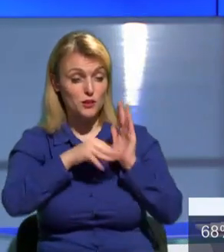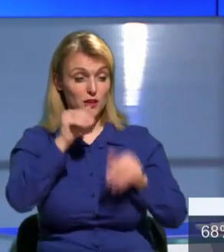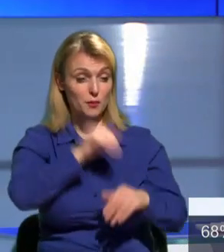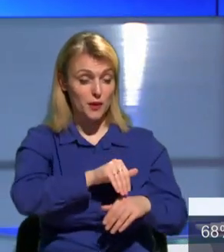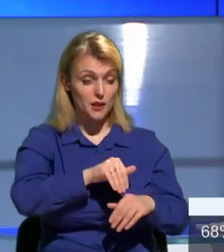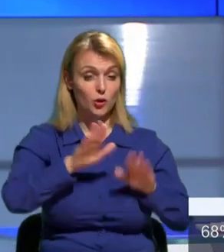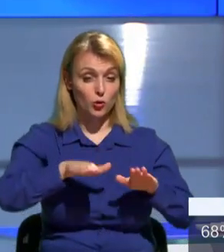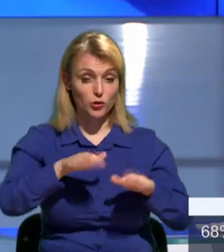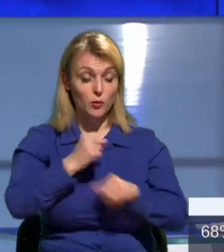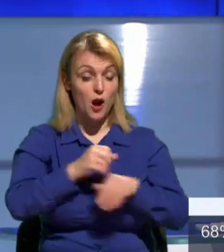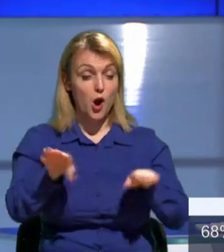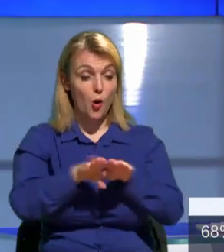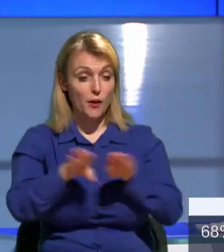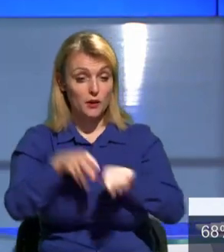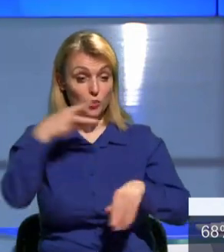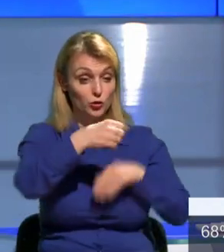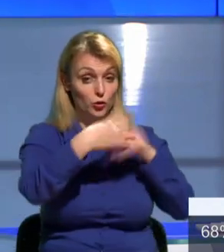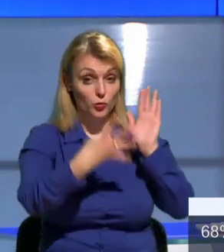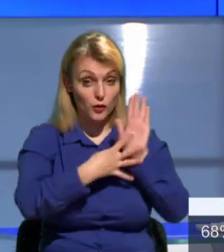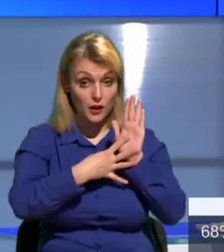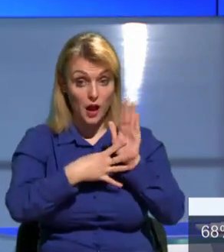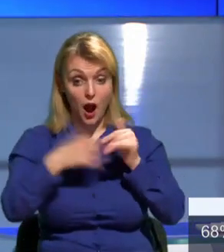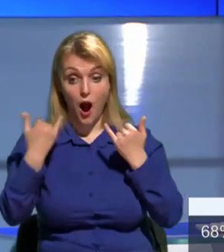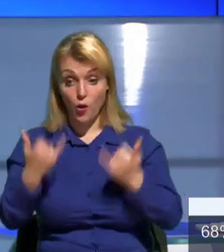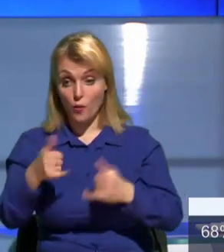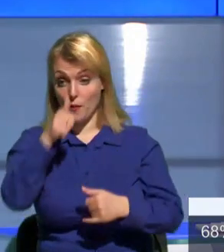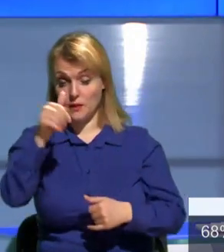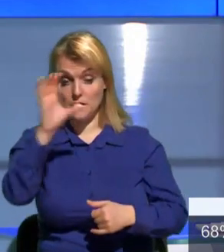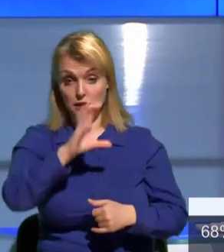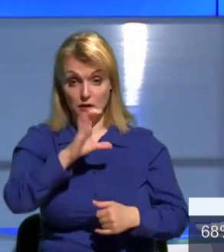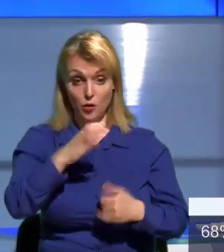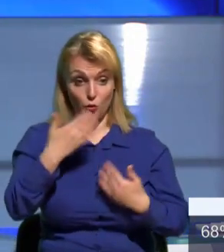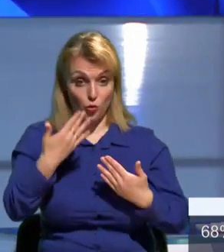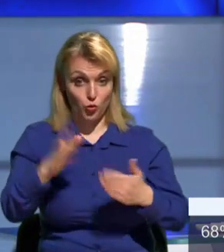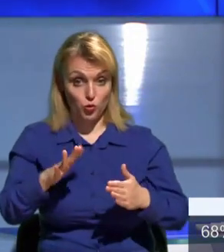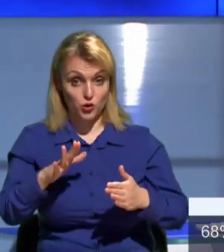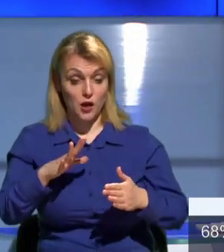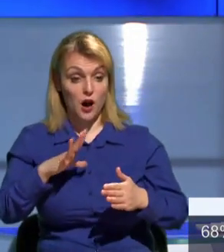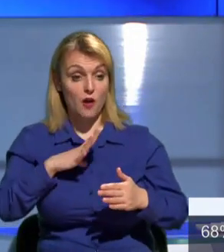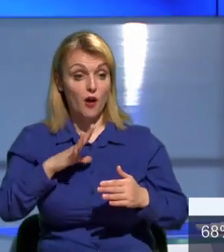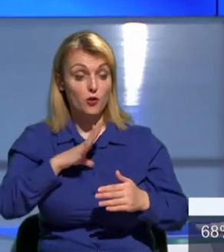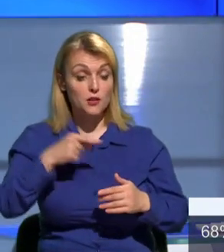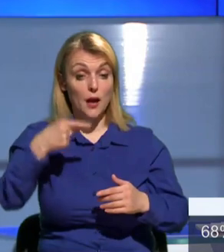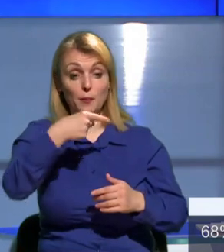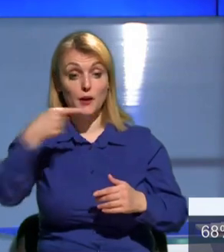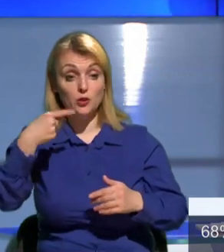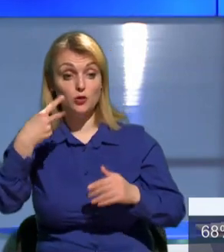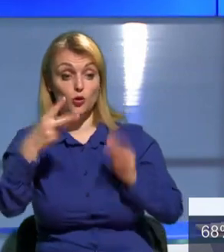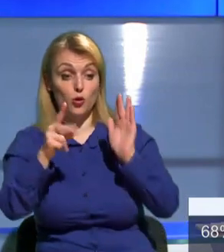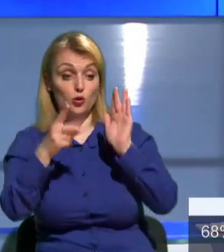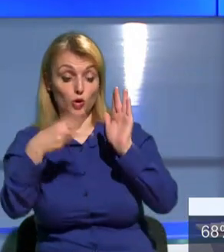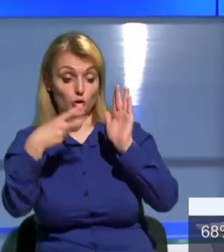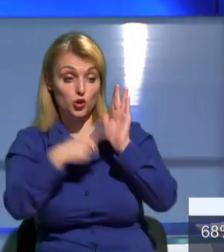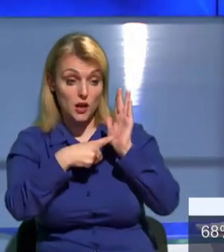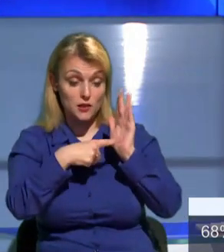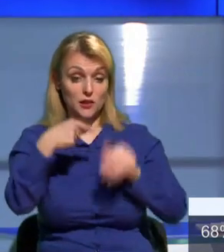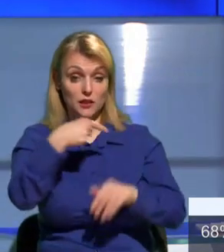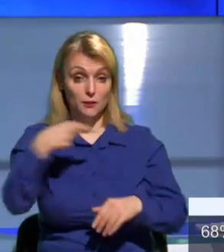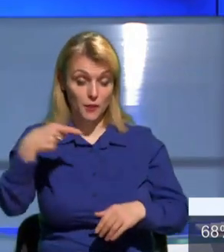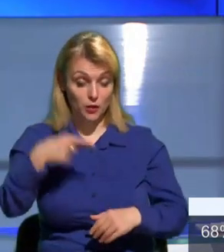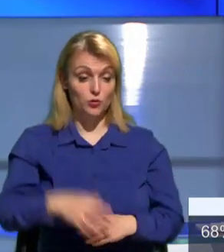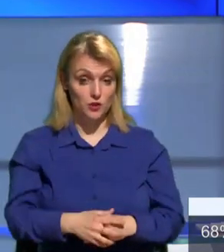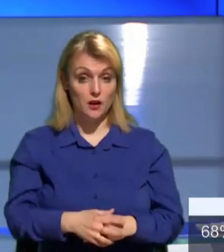de aprilie anul trecut. Păi în luna septembrie deja eram la minus 25.000. Am reușit 55.000 de locuri de muncă să le